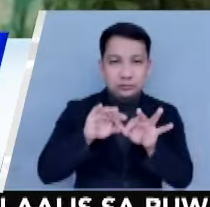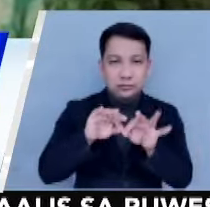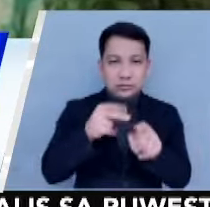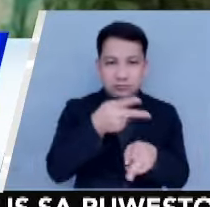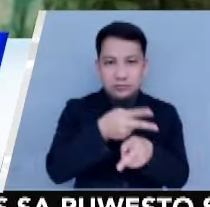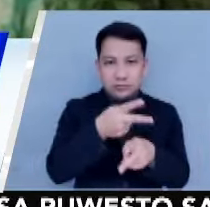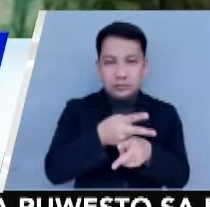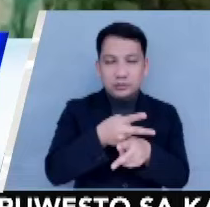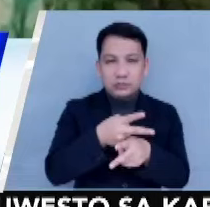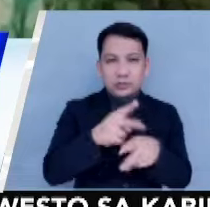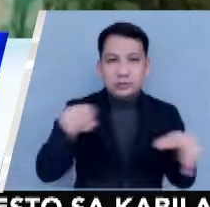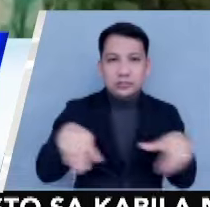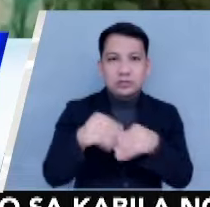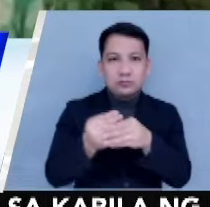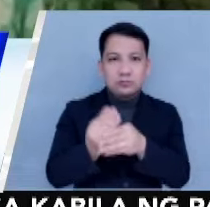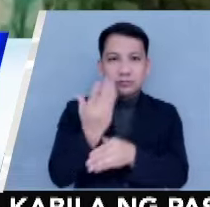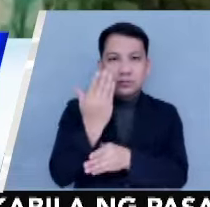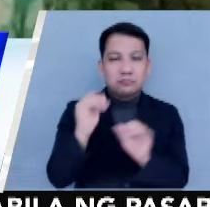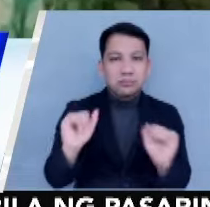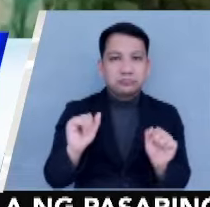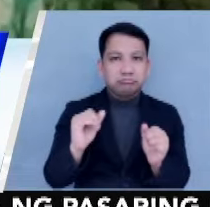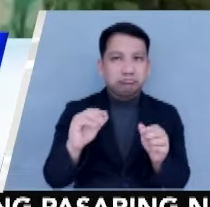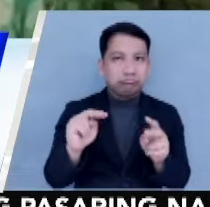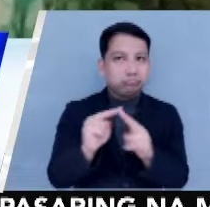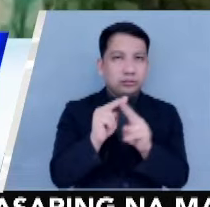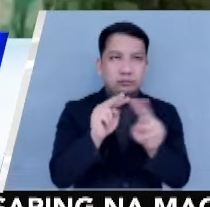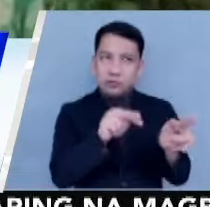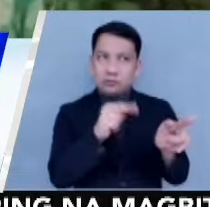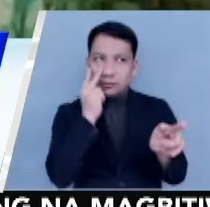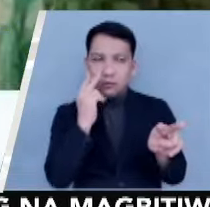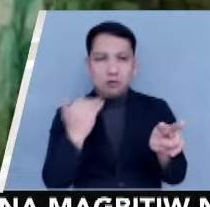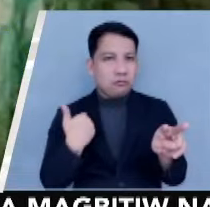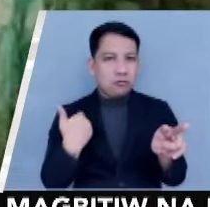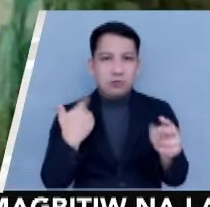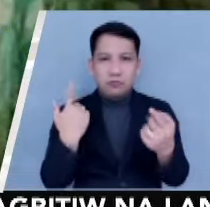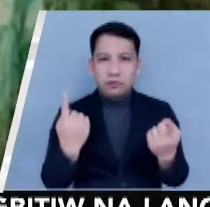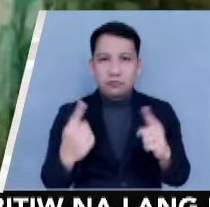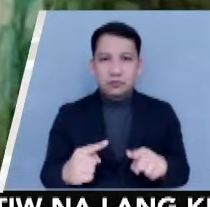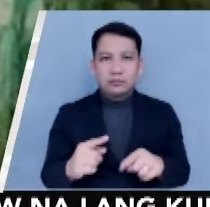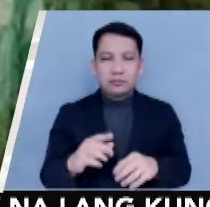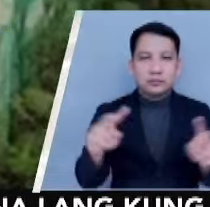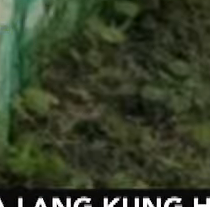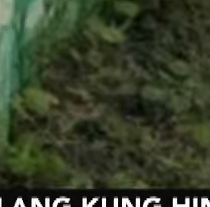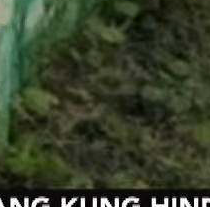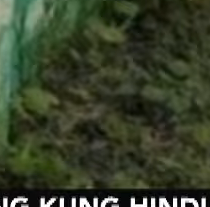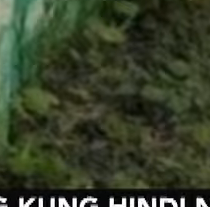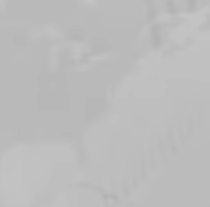Mayon Volcano. Sa ngayon, wala naman daw kakaibang aktibidad ang naturang bulkan.